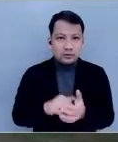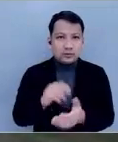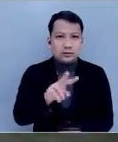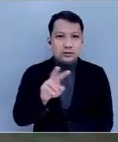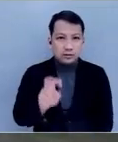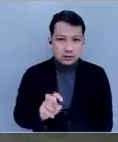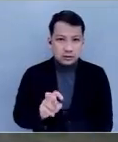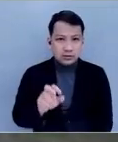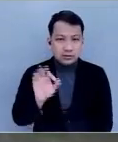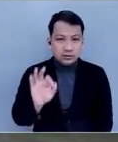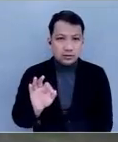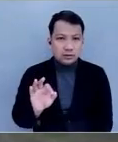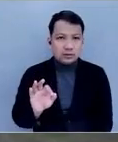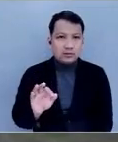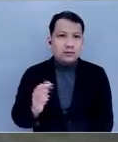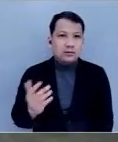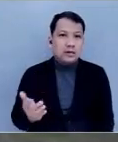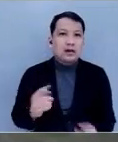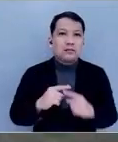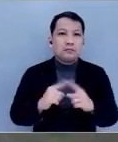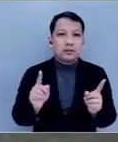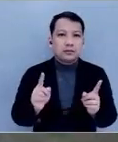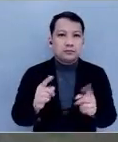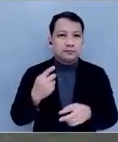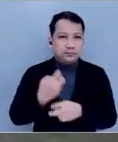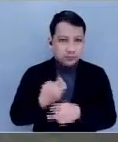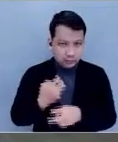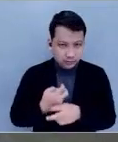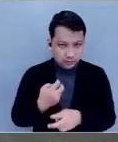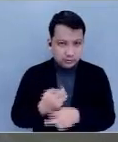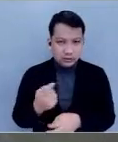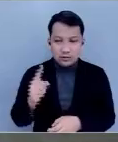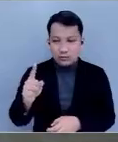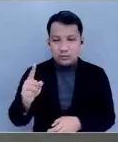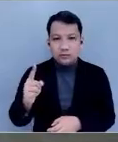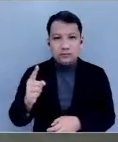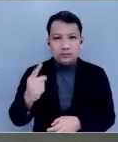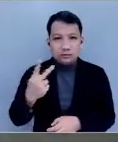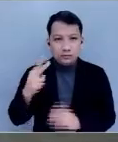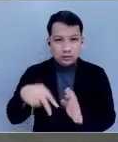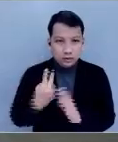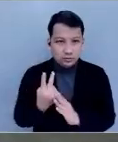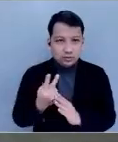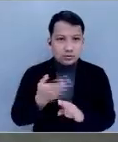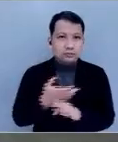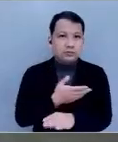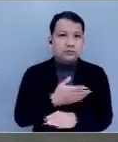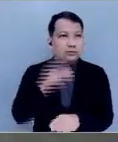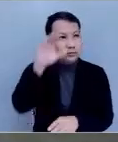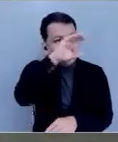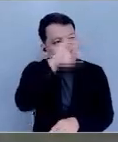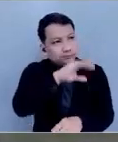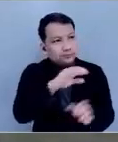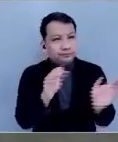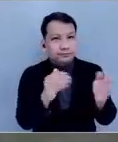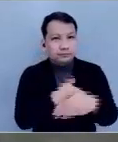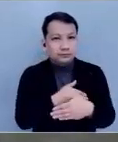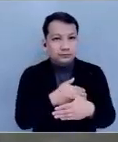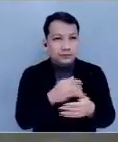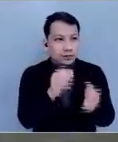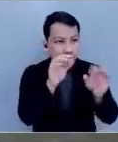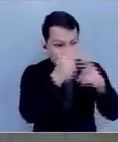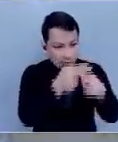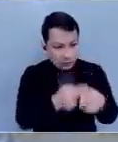90,209 voters. Pero ang nangyari, pahirapan inaabot ng isa hanggang 2 oras bago mahanap nila ang kanilang mga pangalan.